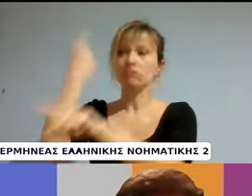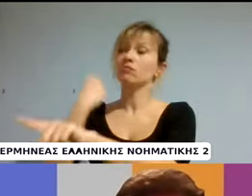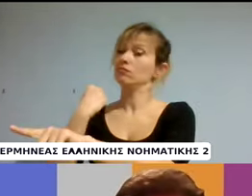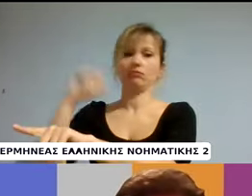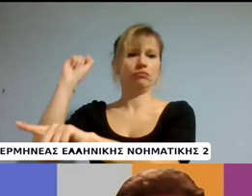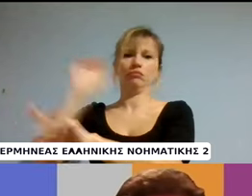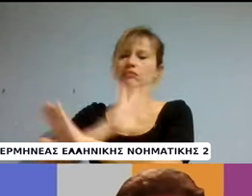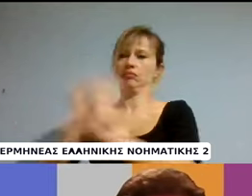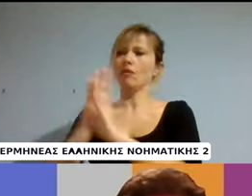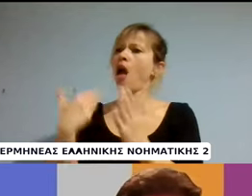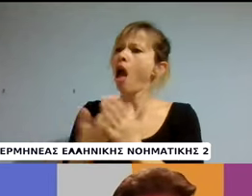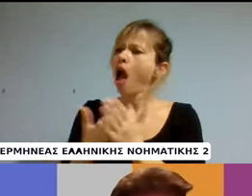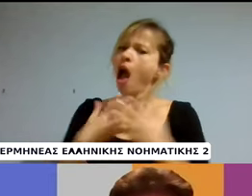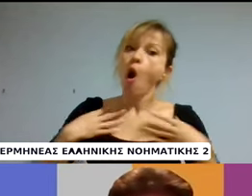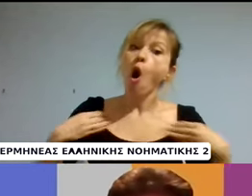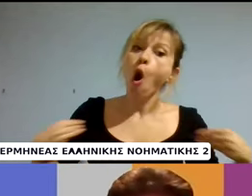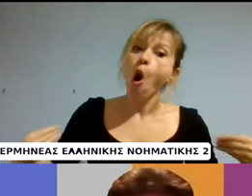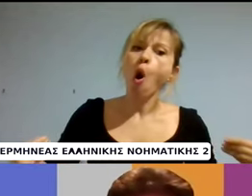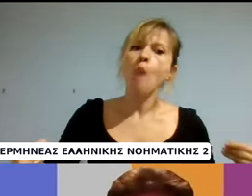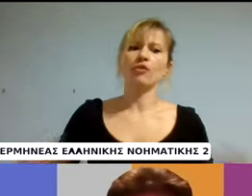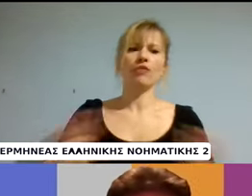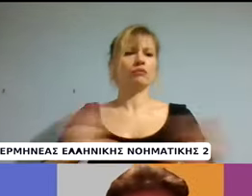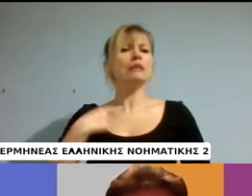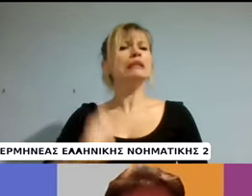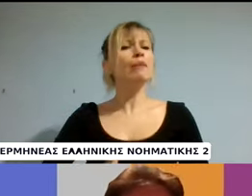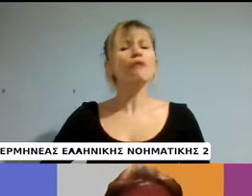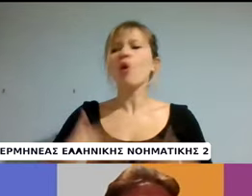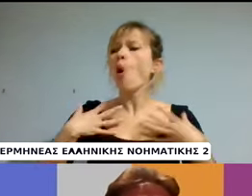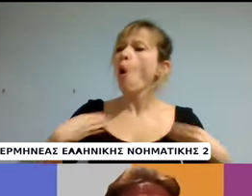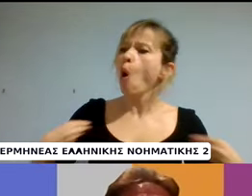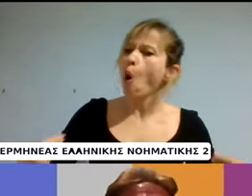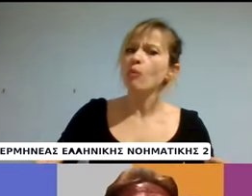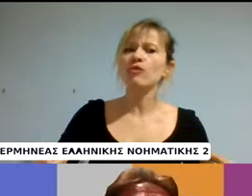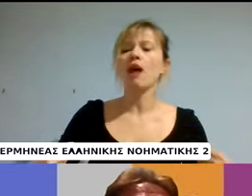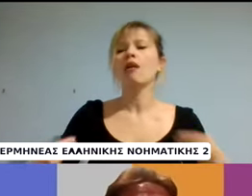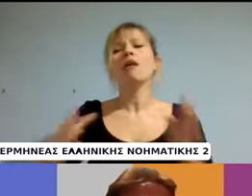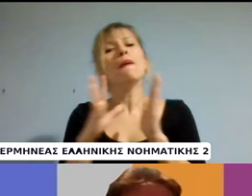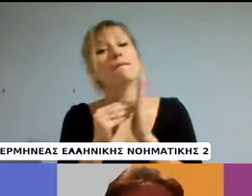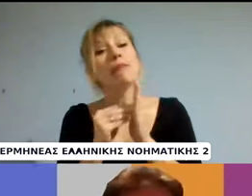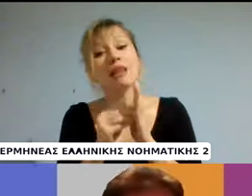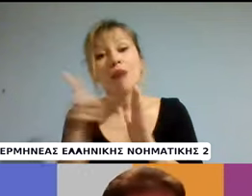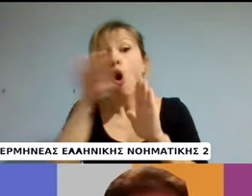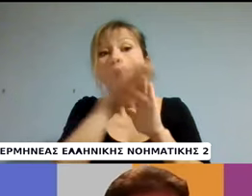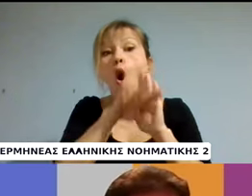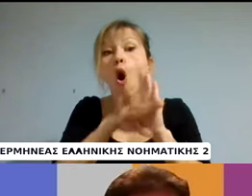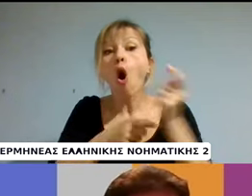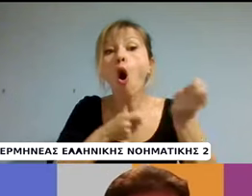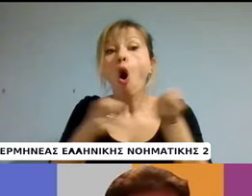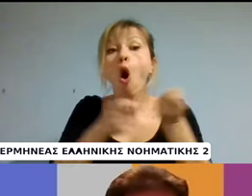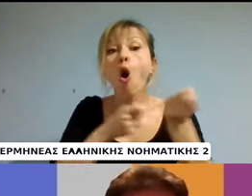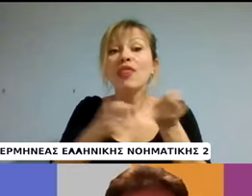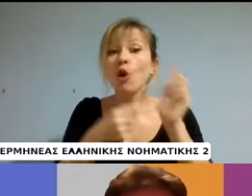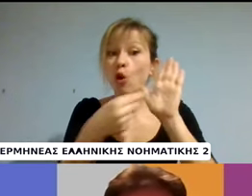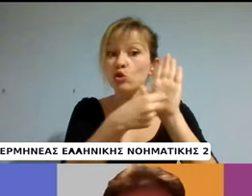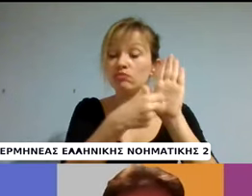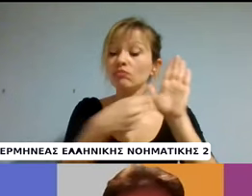εμπεριστατωμένα, με ευγένεια, να εξηγήσουμε για ποιους λόγους, δηλαδή αυτό που κάνουμε μέσα από τον οδηγό, εγώ το έχω κάνει πάρα πολλές φορές